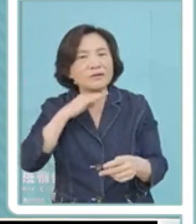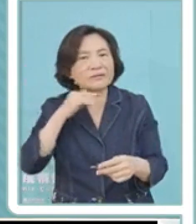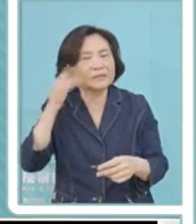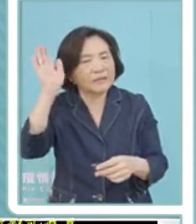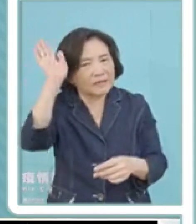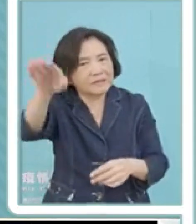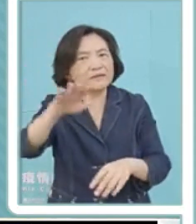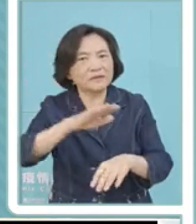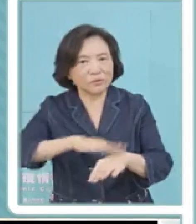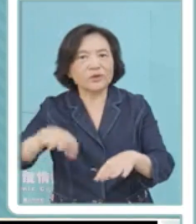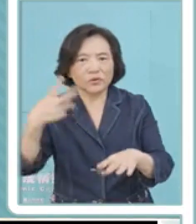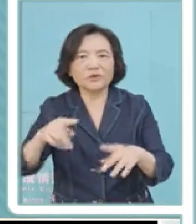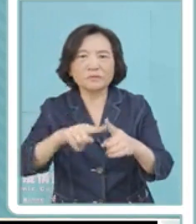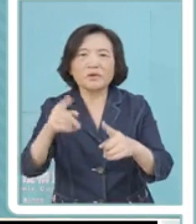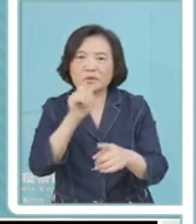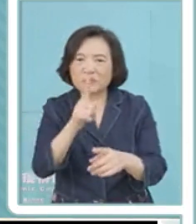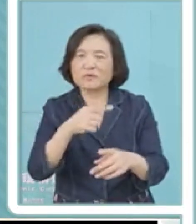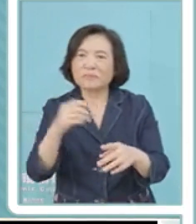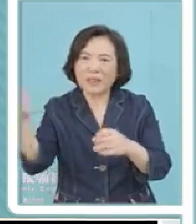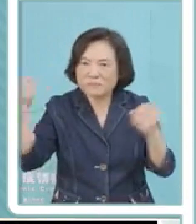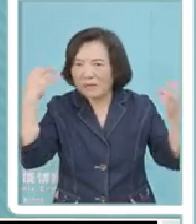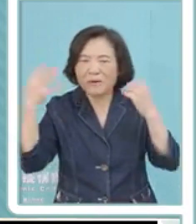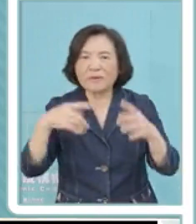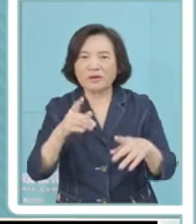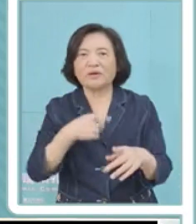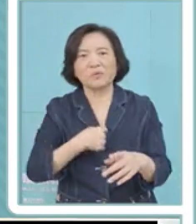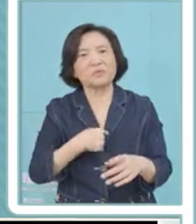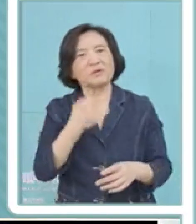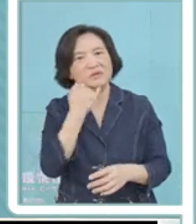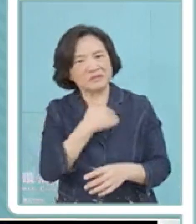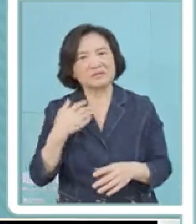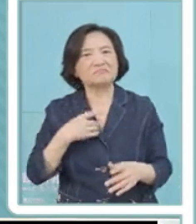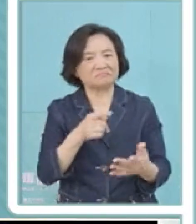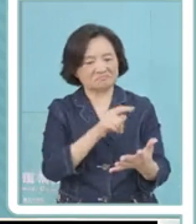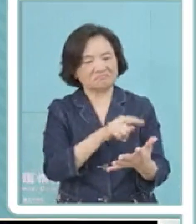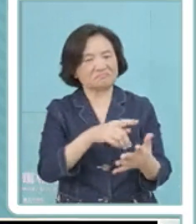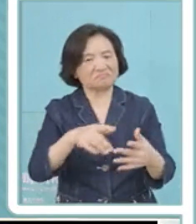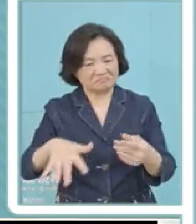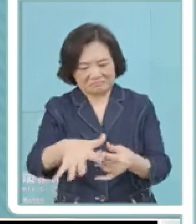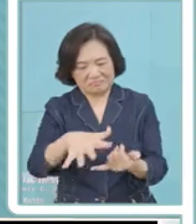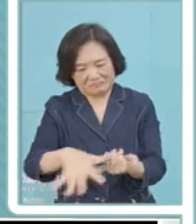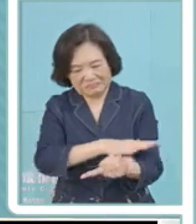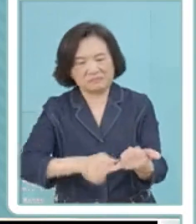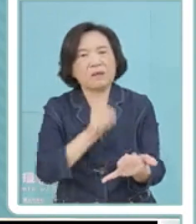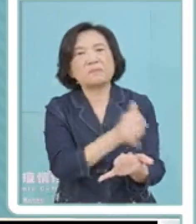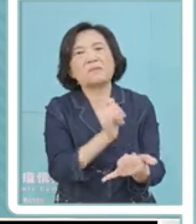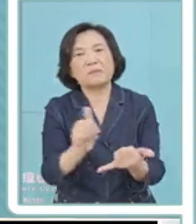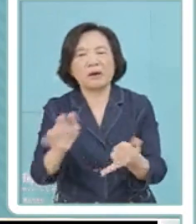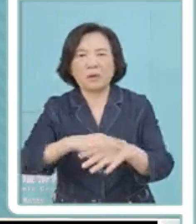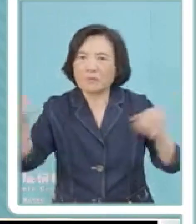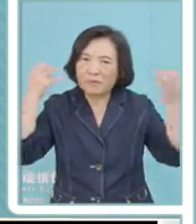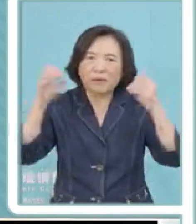来的时间，应该会陆陆续续传出本人要参选各个县市的传闻